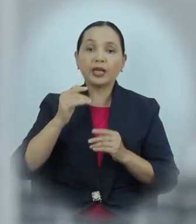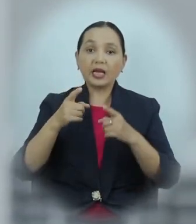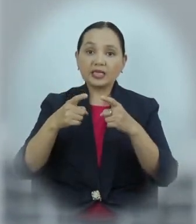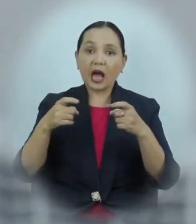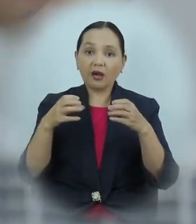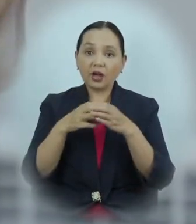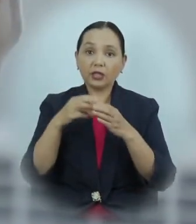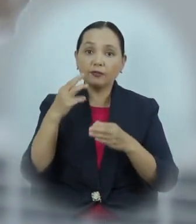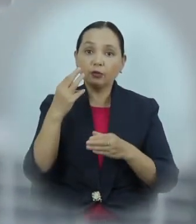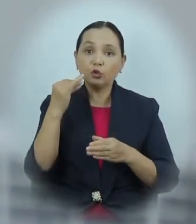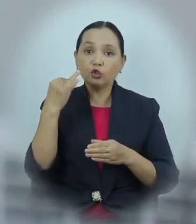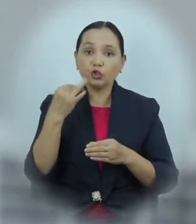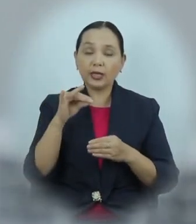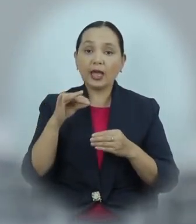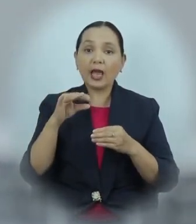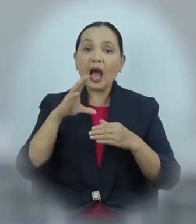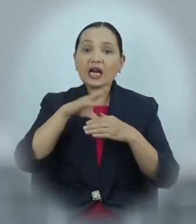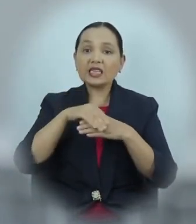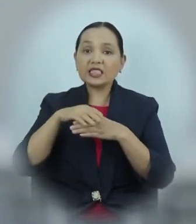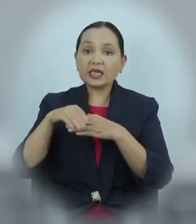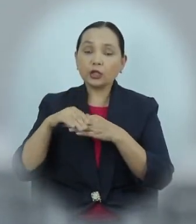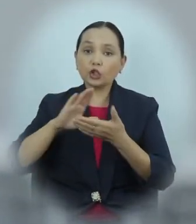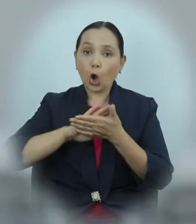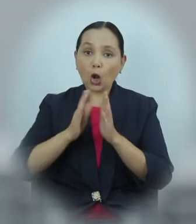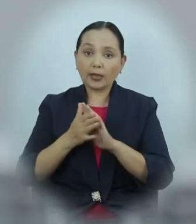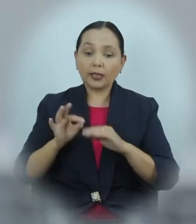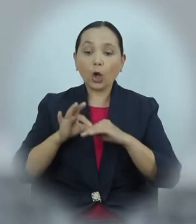zahvat ushi, ya'ni tutqich holatiga olib kelishga qulay.